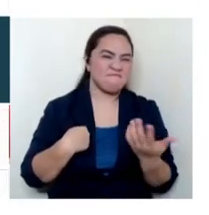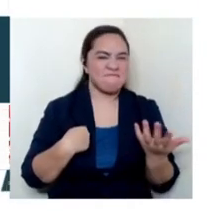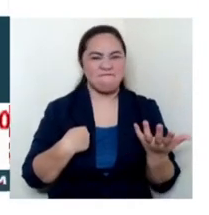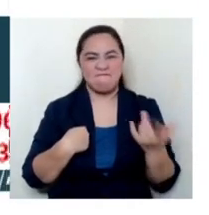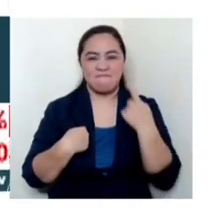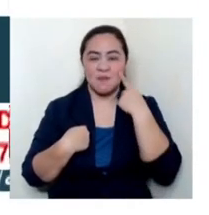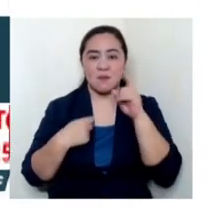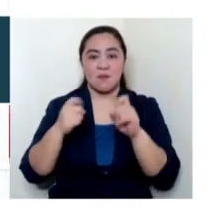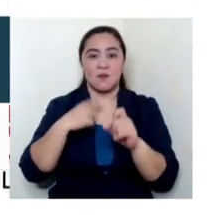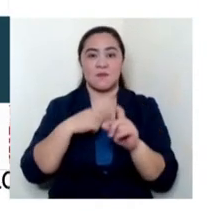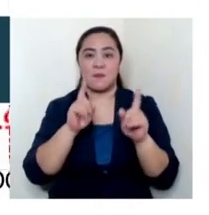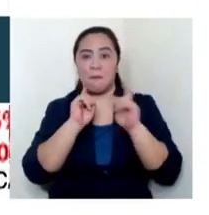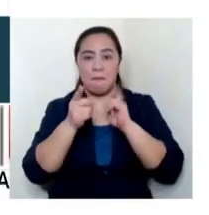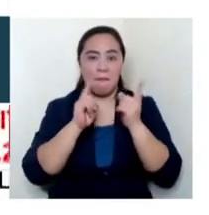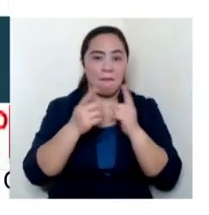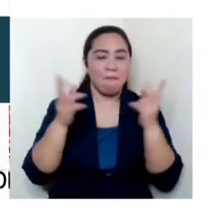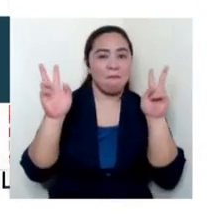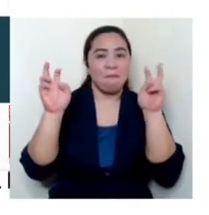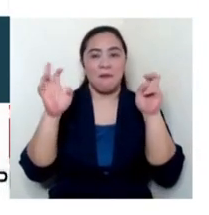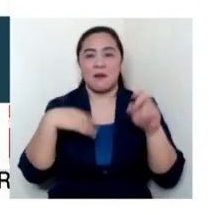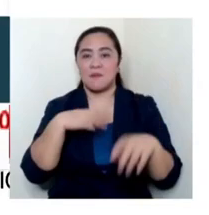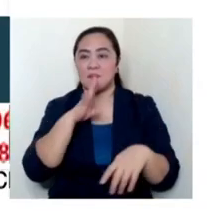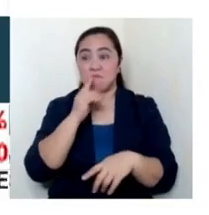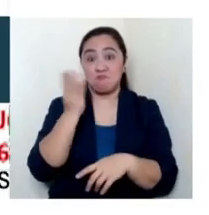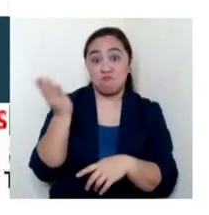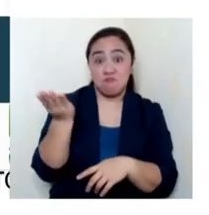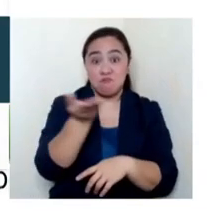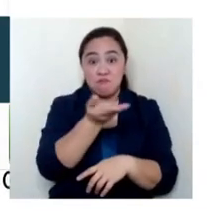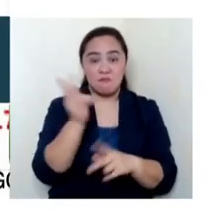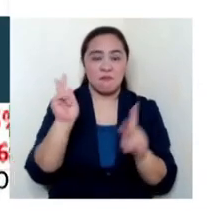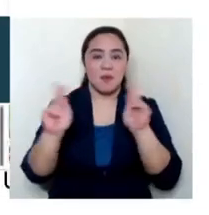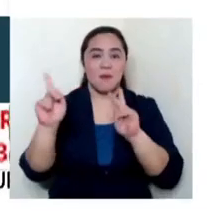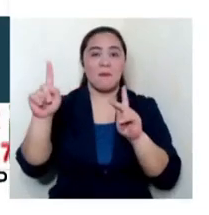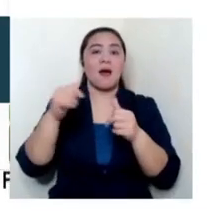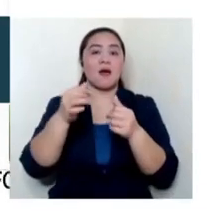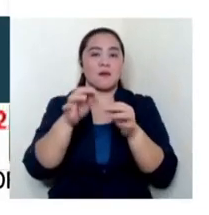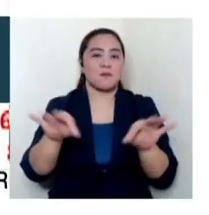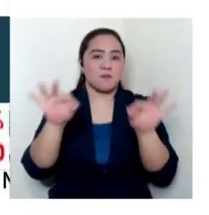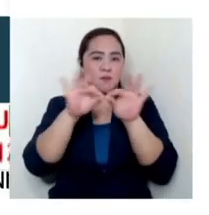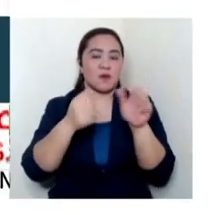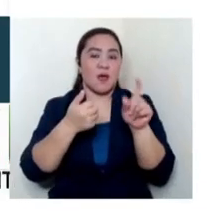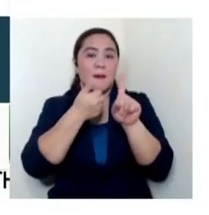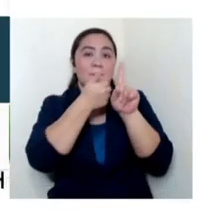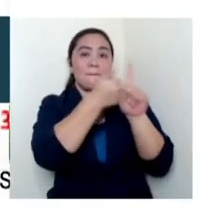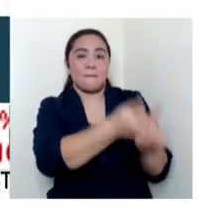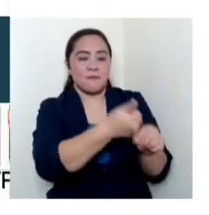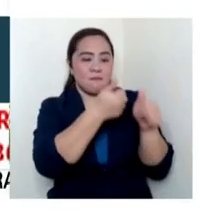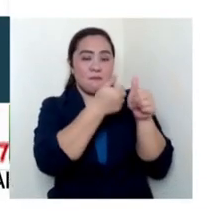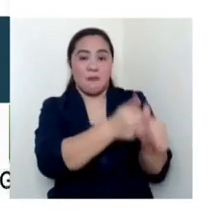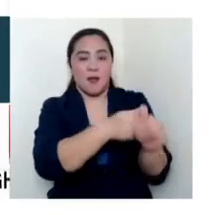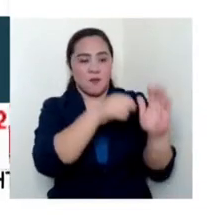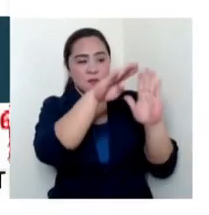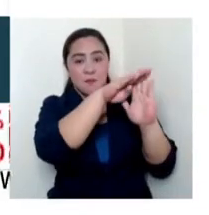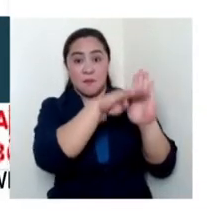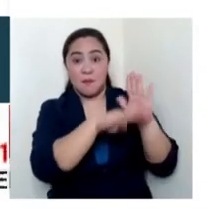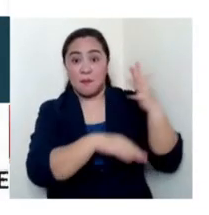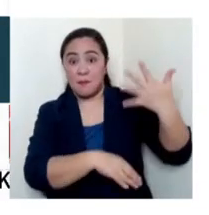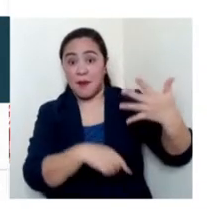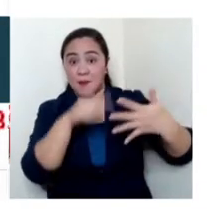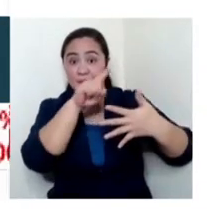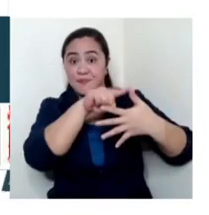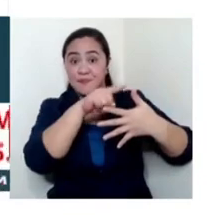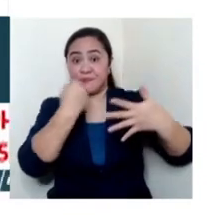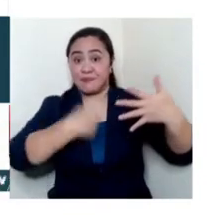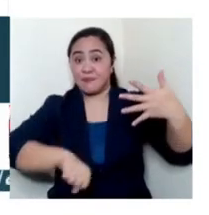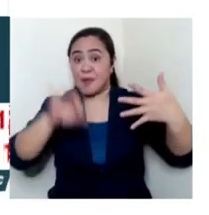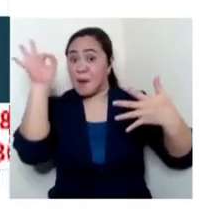magsalita sa ngalan o sa pangalan nila. Basta't nag-comply sila sa 5 requirements na tinatalaga ng saligang batas. Natural born citizen,